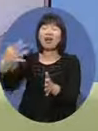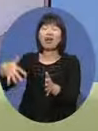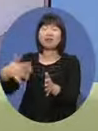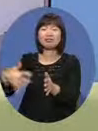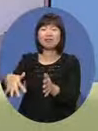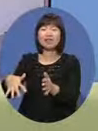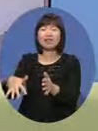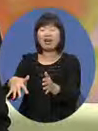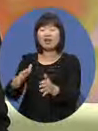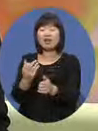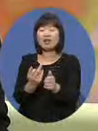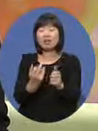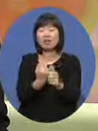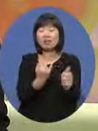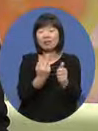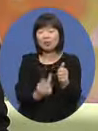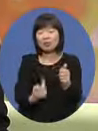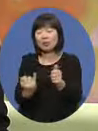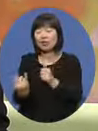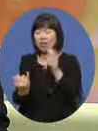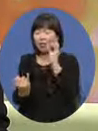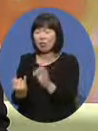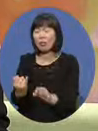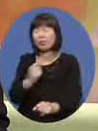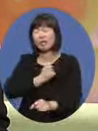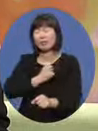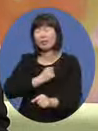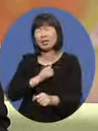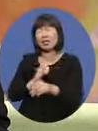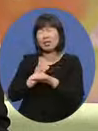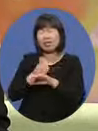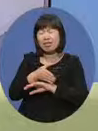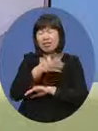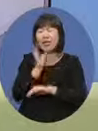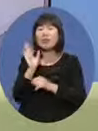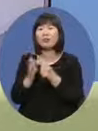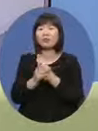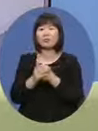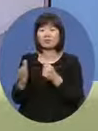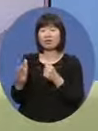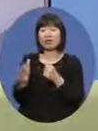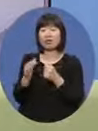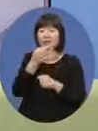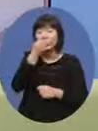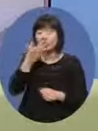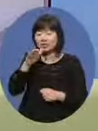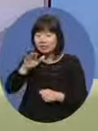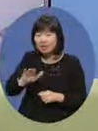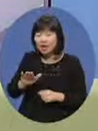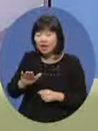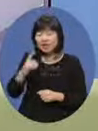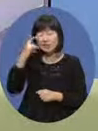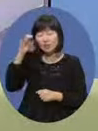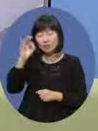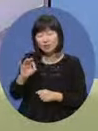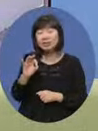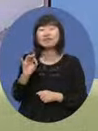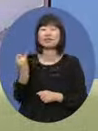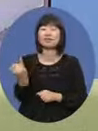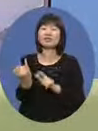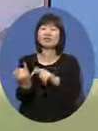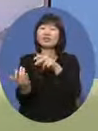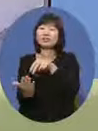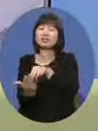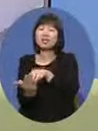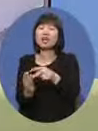그러니까 그 스트레스는 서로가 서로 네. 참 힘이 들었는데 네. 지금 생각해보니 네. 그 동생 또 그럴 수밖에 없잖아요.